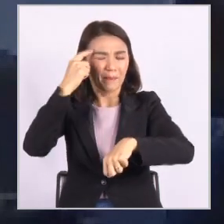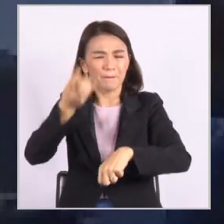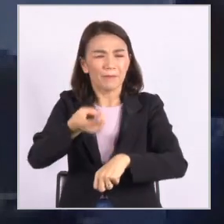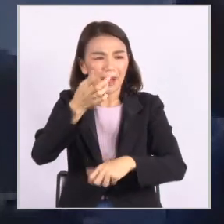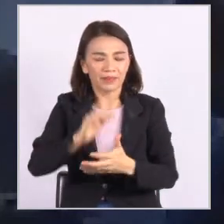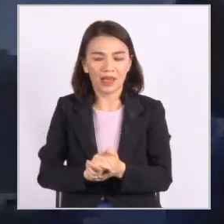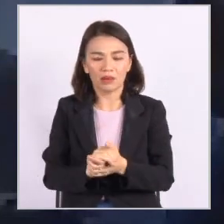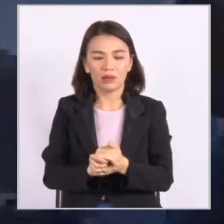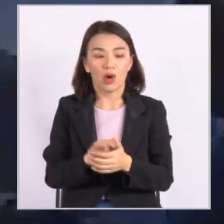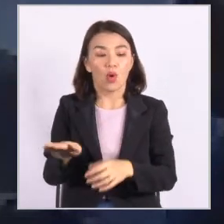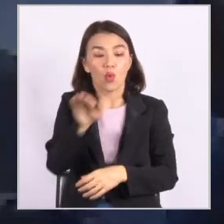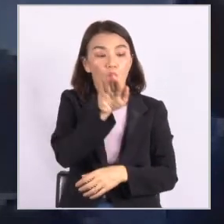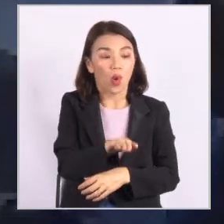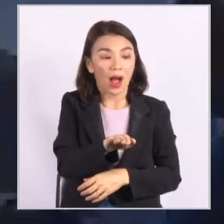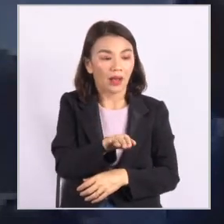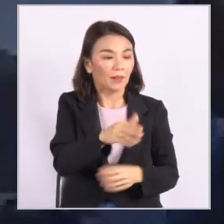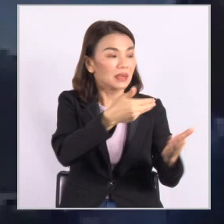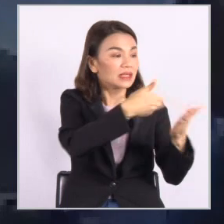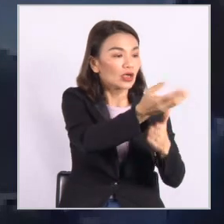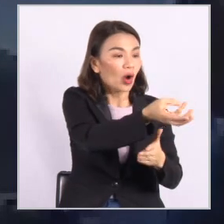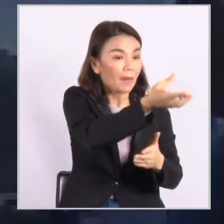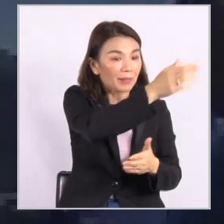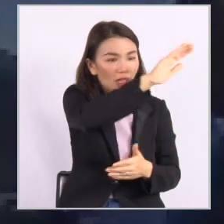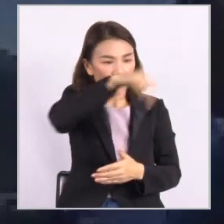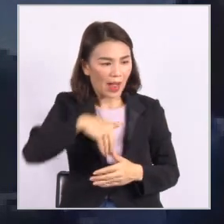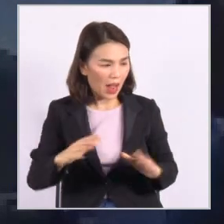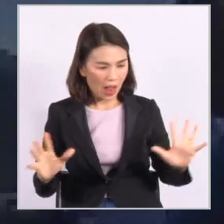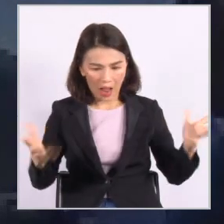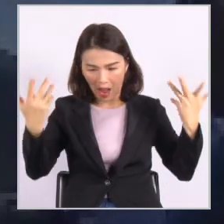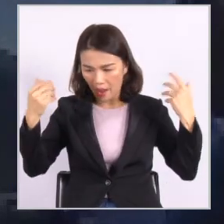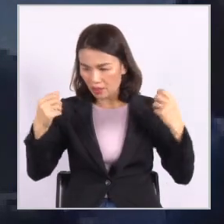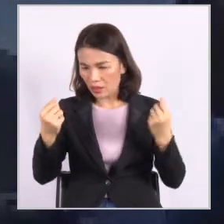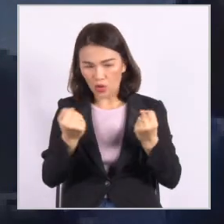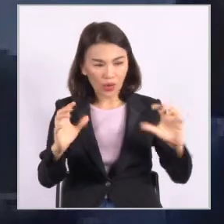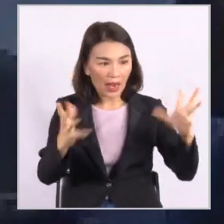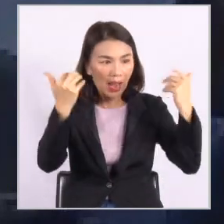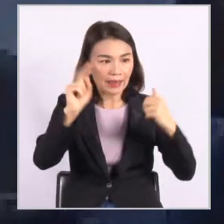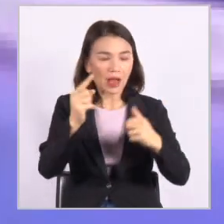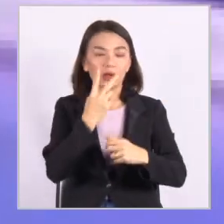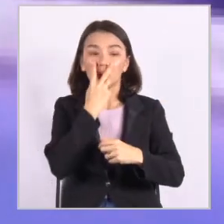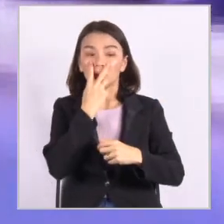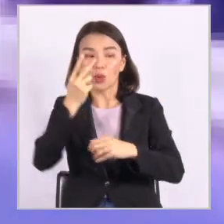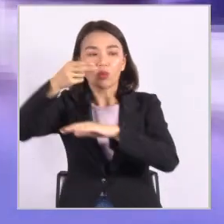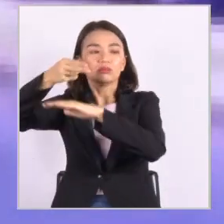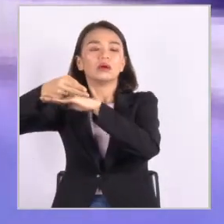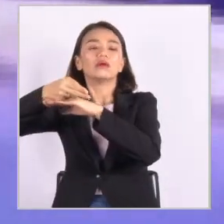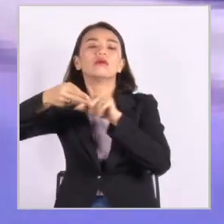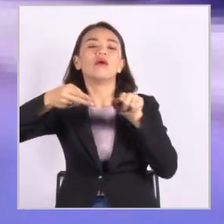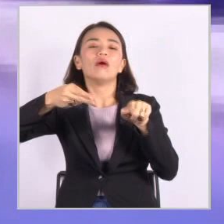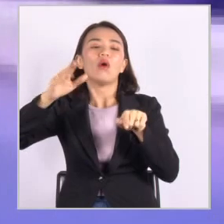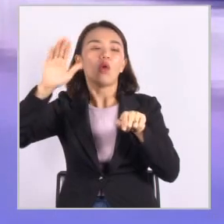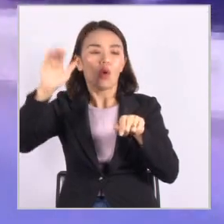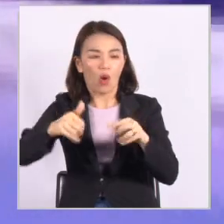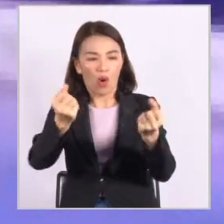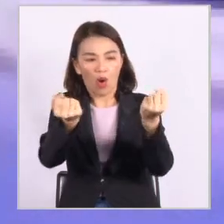ของไม่กี่นาทีกลับมารถหายแล้วค่ะมีตรวจสอบจากกล้องวงจรปิดนะคะบันทึกเหตุการณ์ไว้ได้นะว่ารถคันนี้เนี่ย